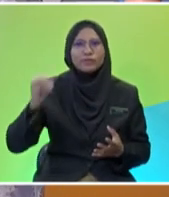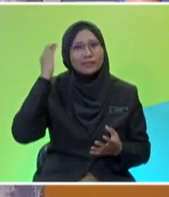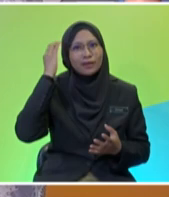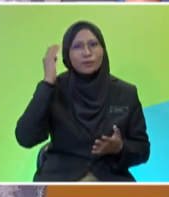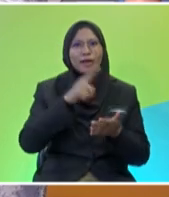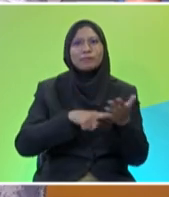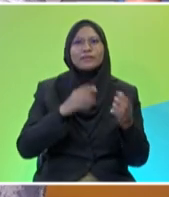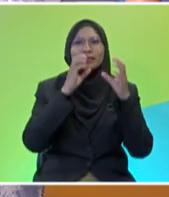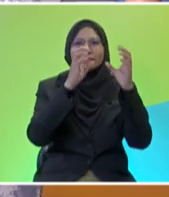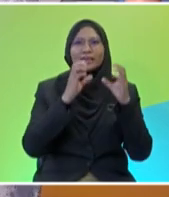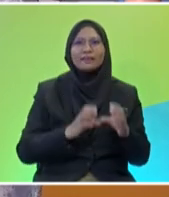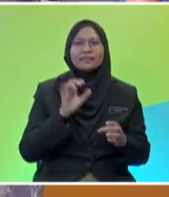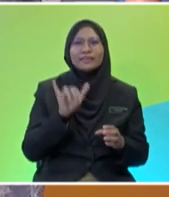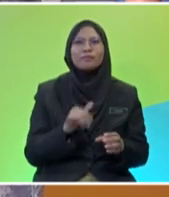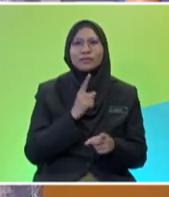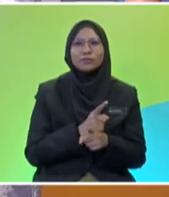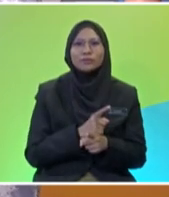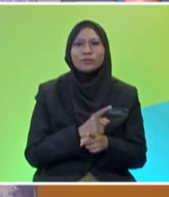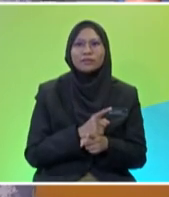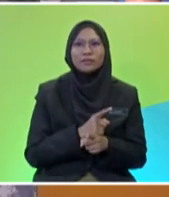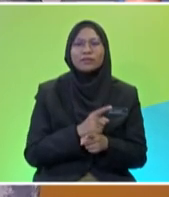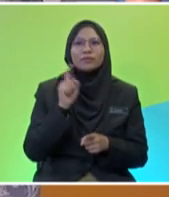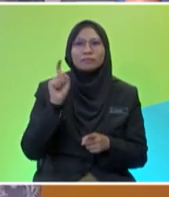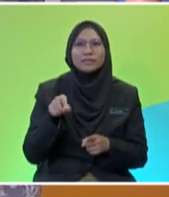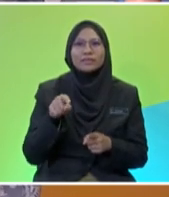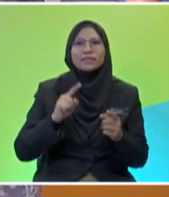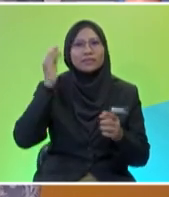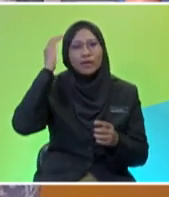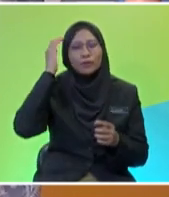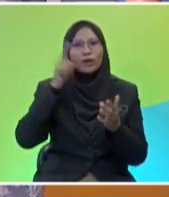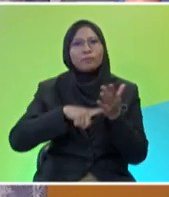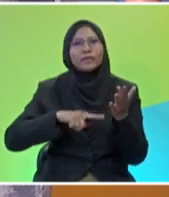ataupun Apa yang perlu mereka buat daripada single